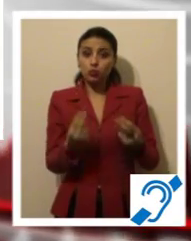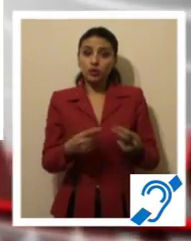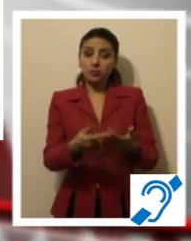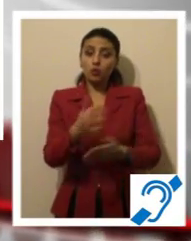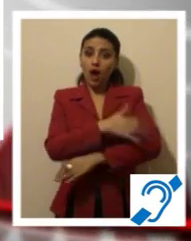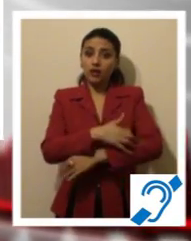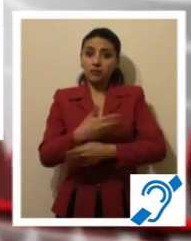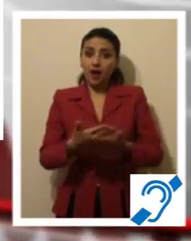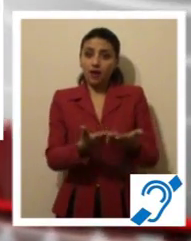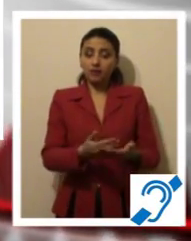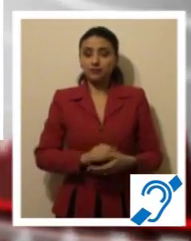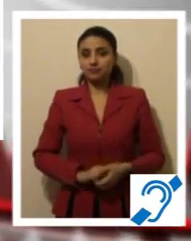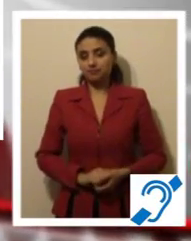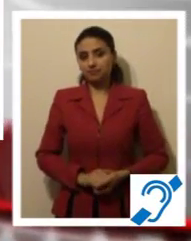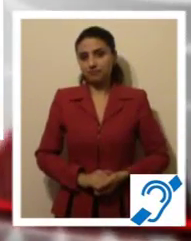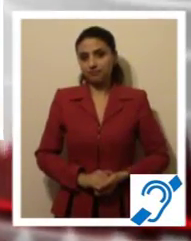animalelor deținute.